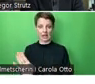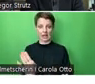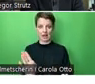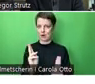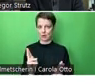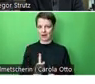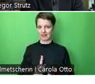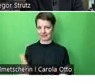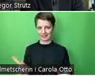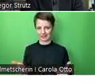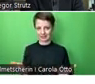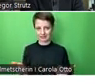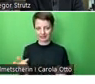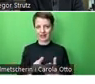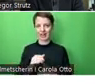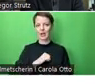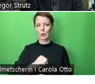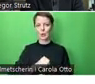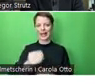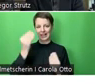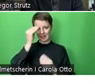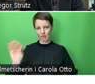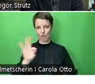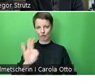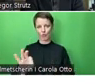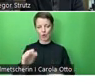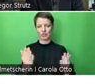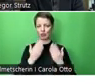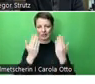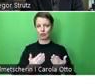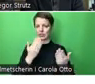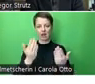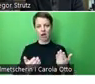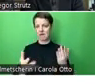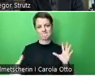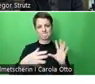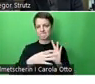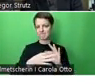nicht, weil die Quick-Infos nicht für den Screenreader erreichbar sind.